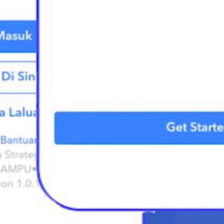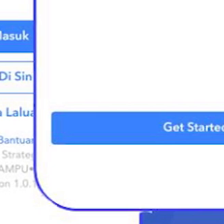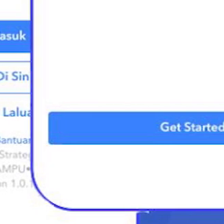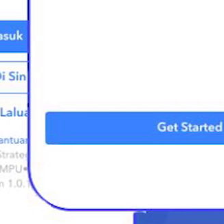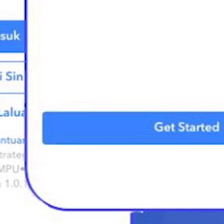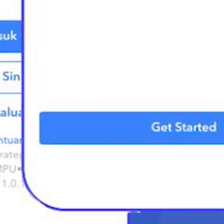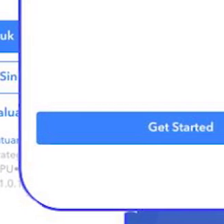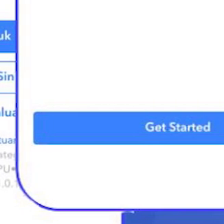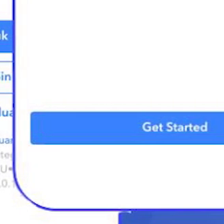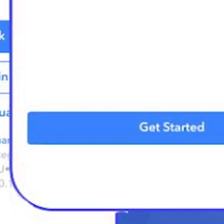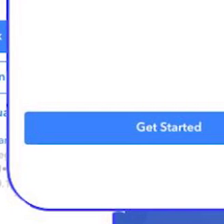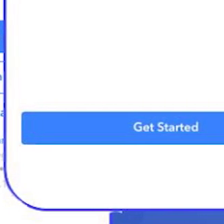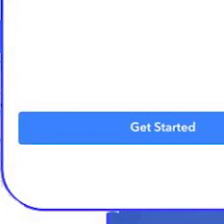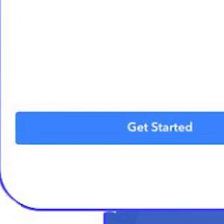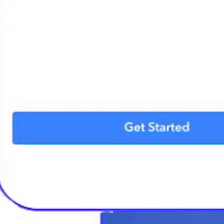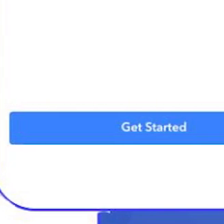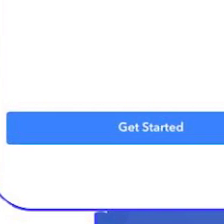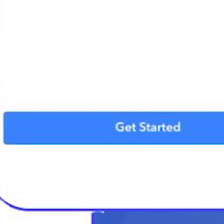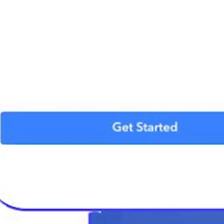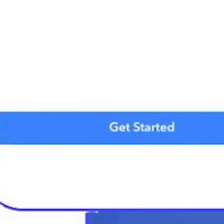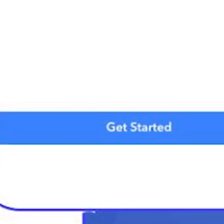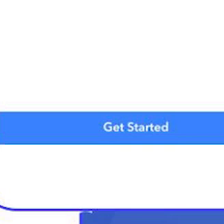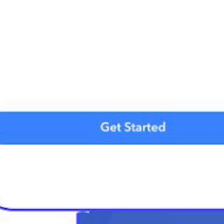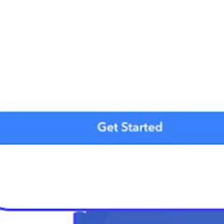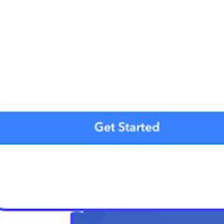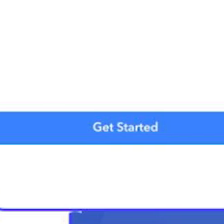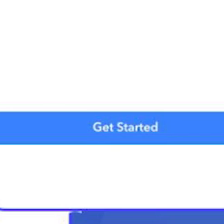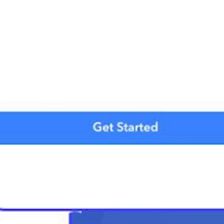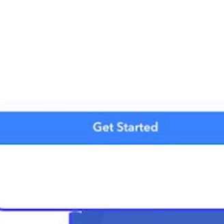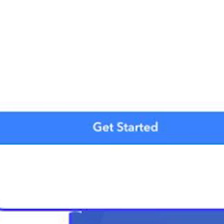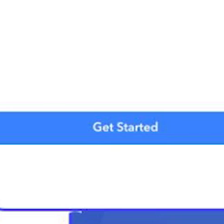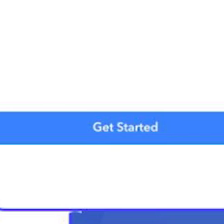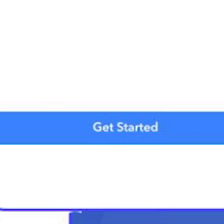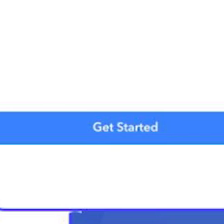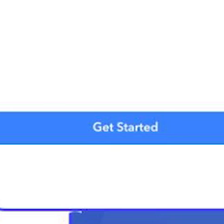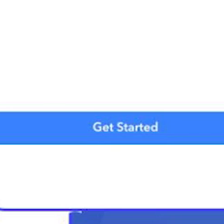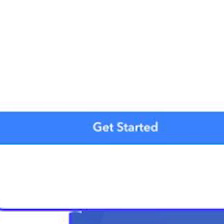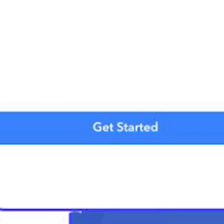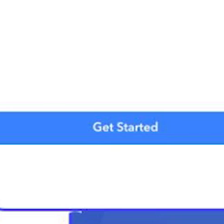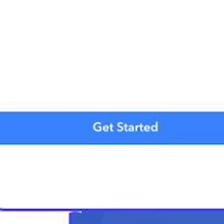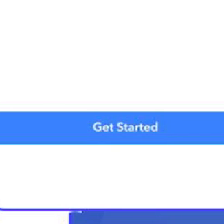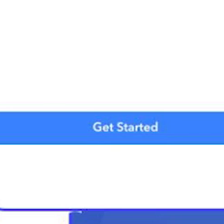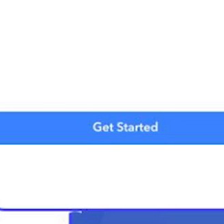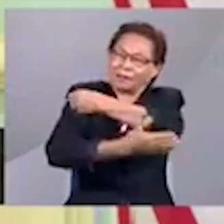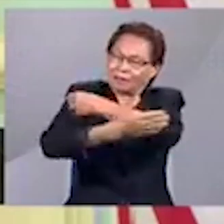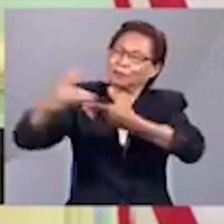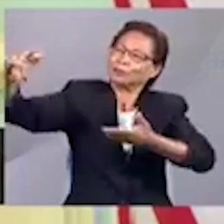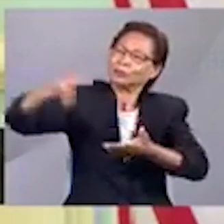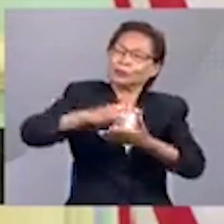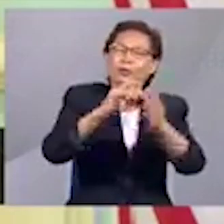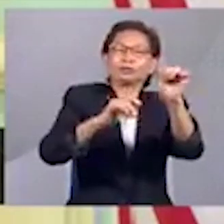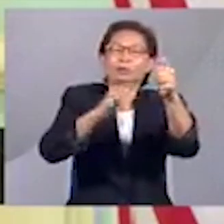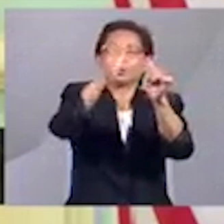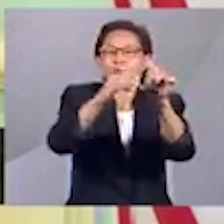penggunaan MySejahtera ini. Sebagai contoh, rakyat kita yang pulang dari luar negara selepas 10